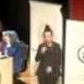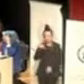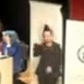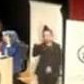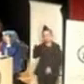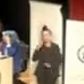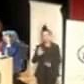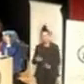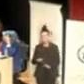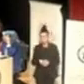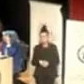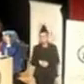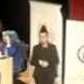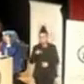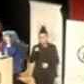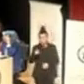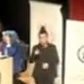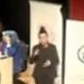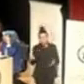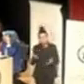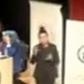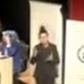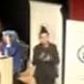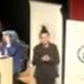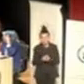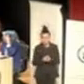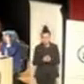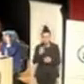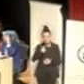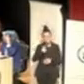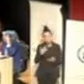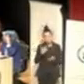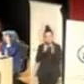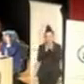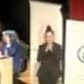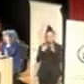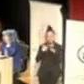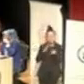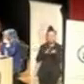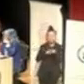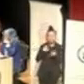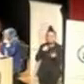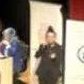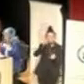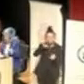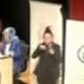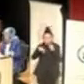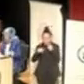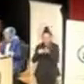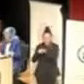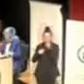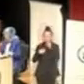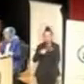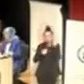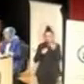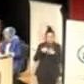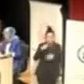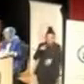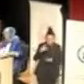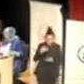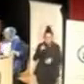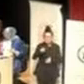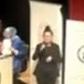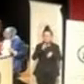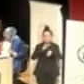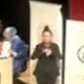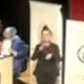düşünüyoruz. Burada peki ödünç almadan önce ben kitabı nasıl inceleyebilirim derseniz. Burada da belli bir yine telif süremiz